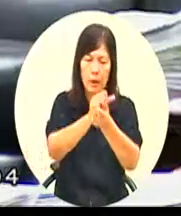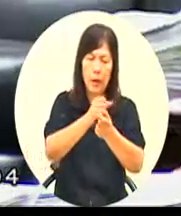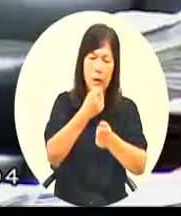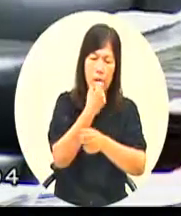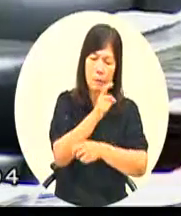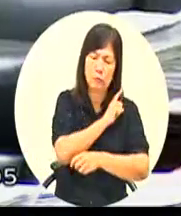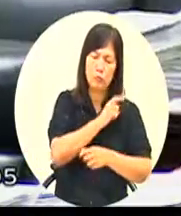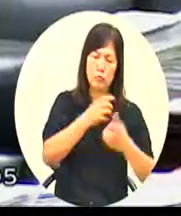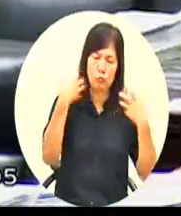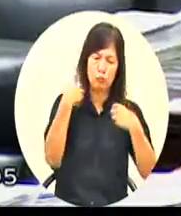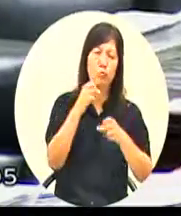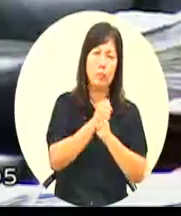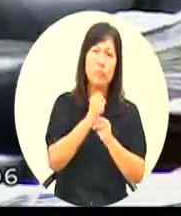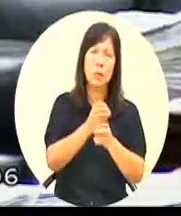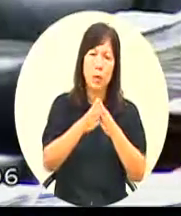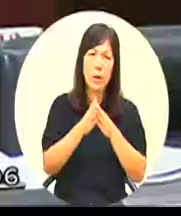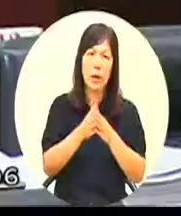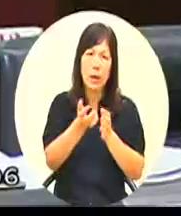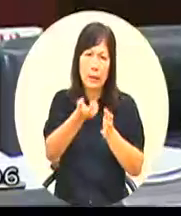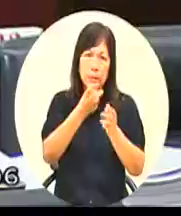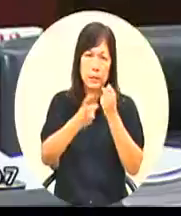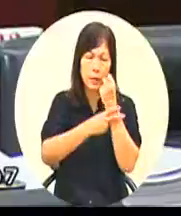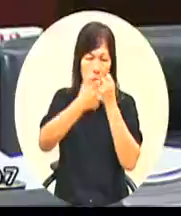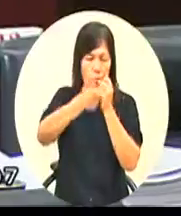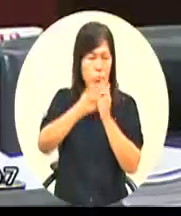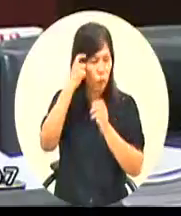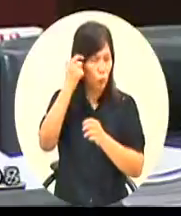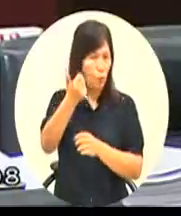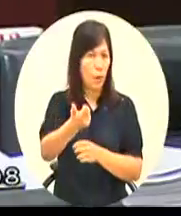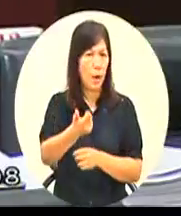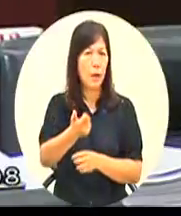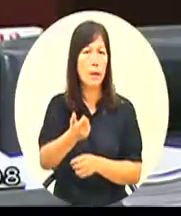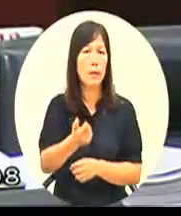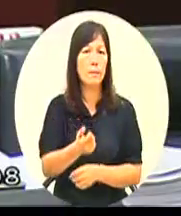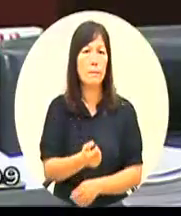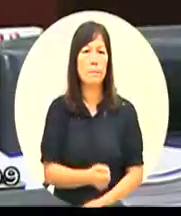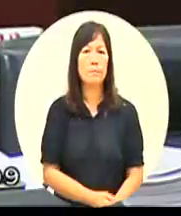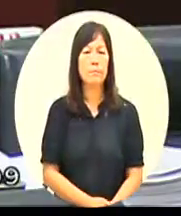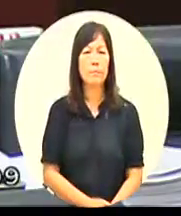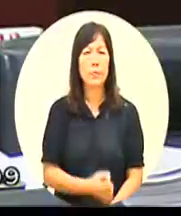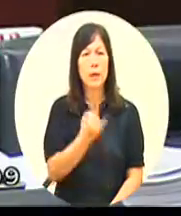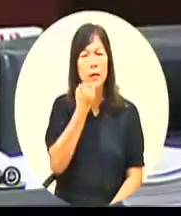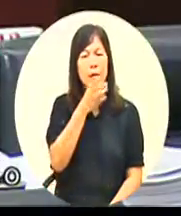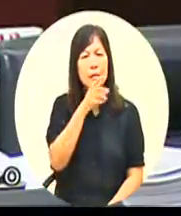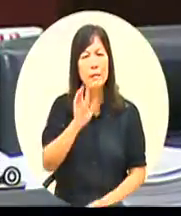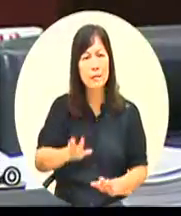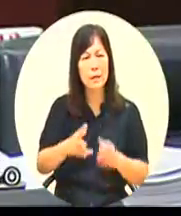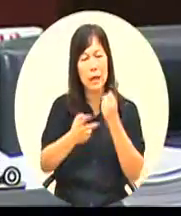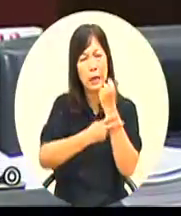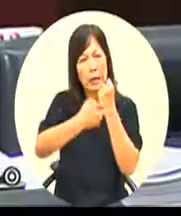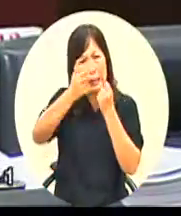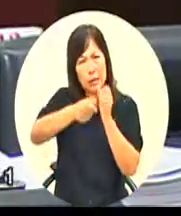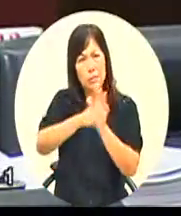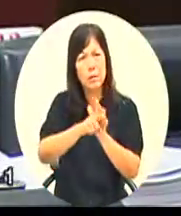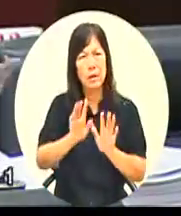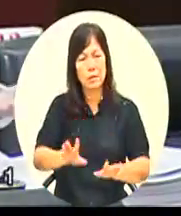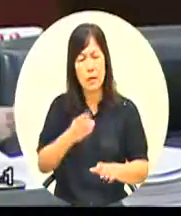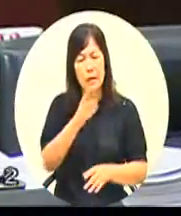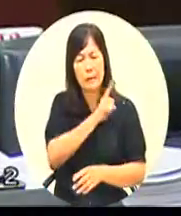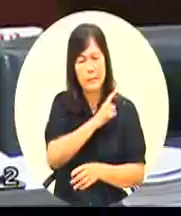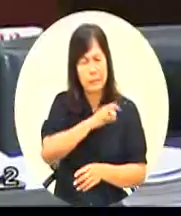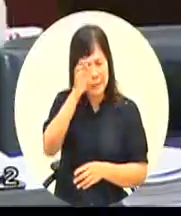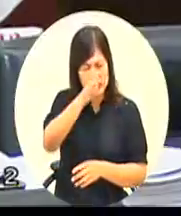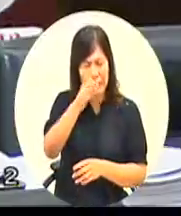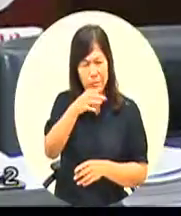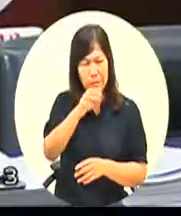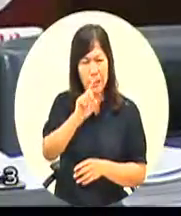自己来。事实上我知道前一任的里长是好意，但是问题是真的里长没有办法自己去自筹这么大的